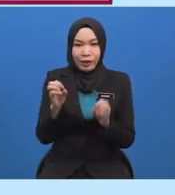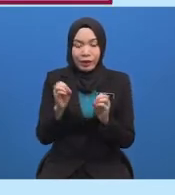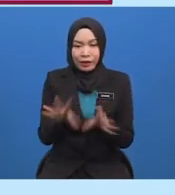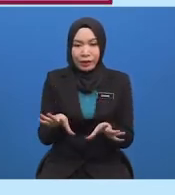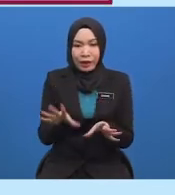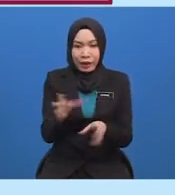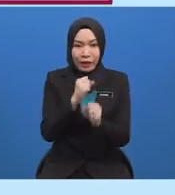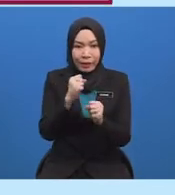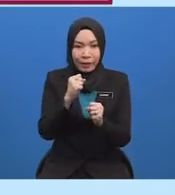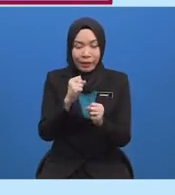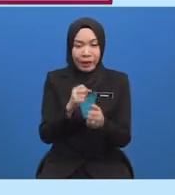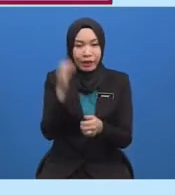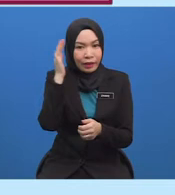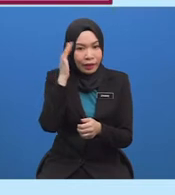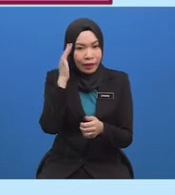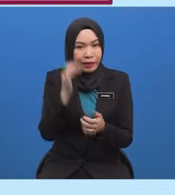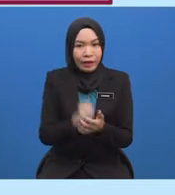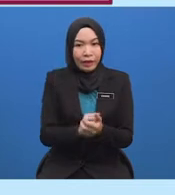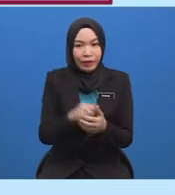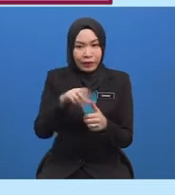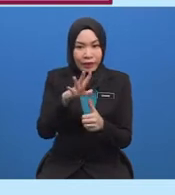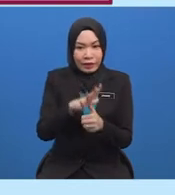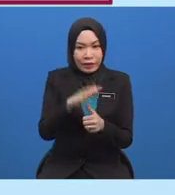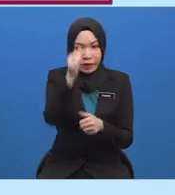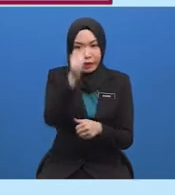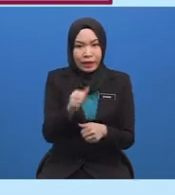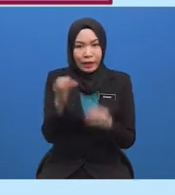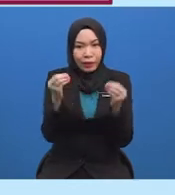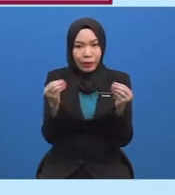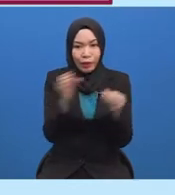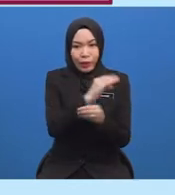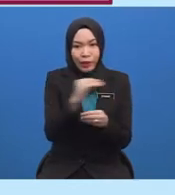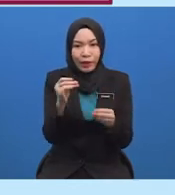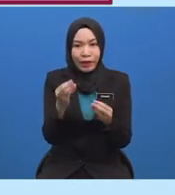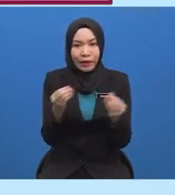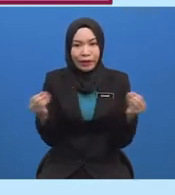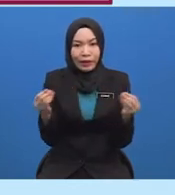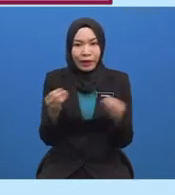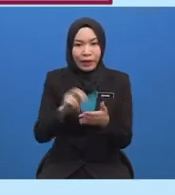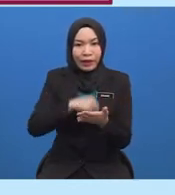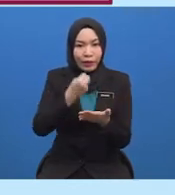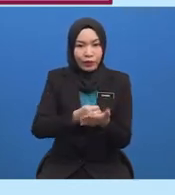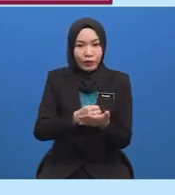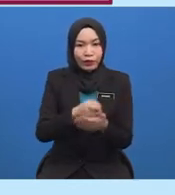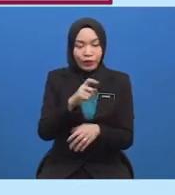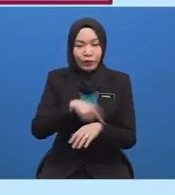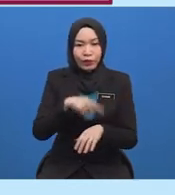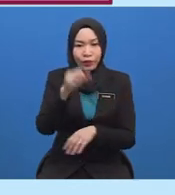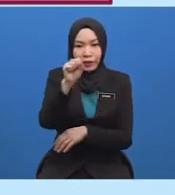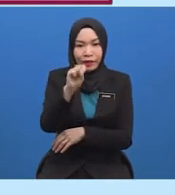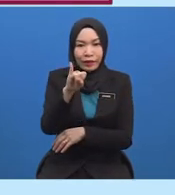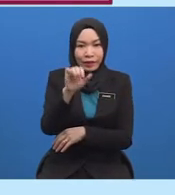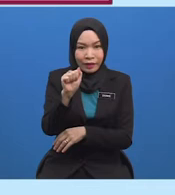aliran lumpur dan tanah runtuh di Asia Tenggara dan kedua murid-murid berjaya